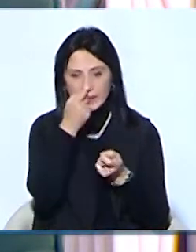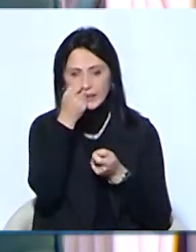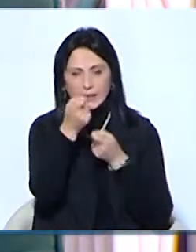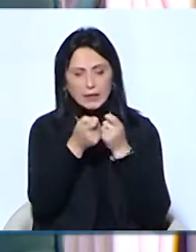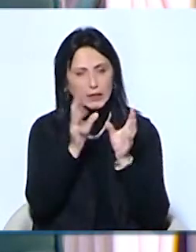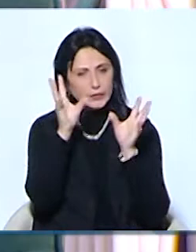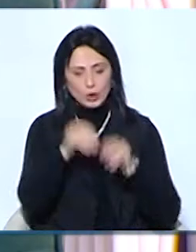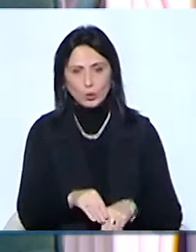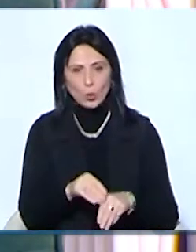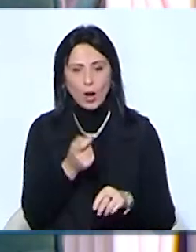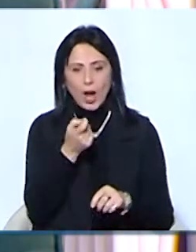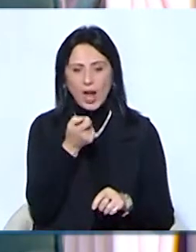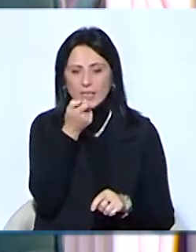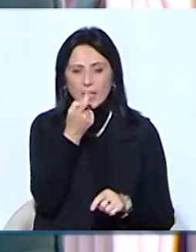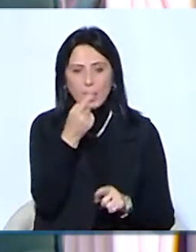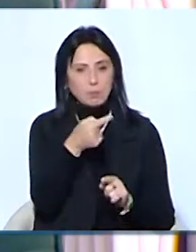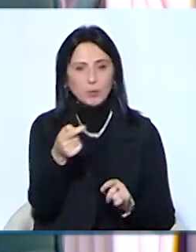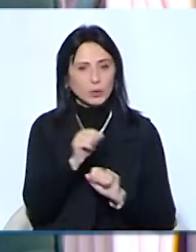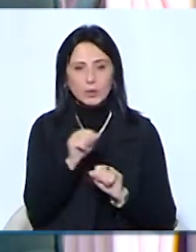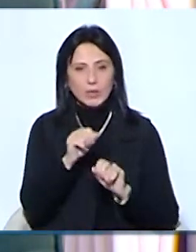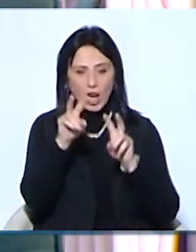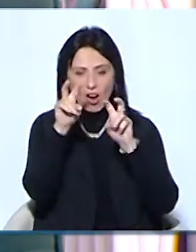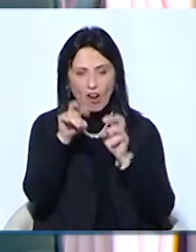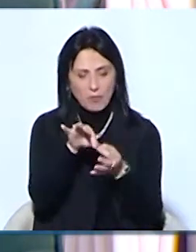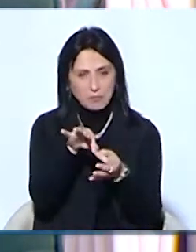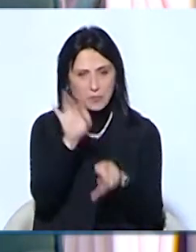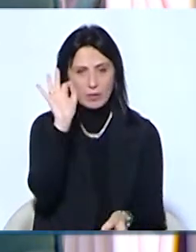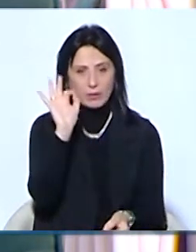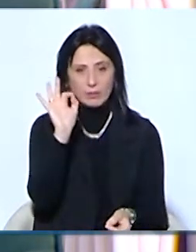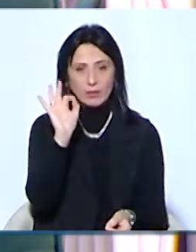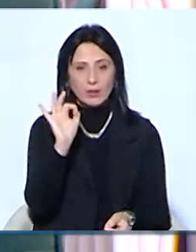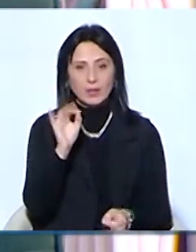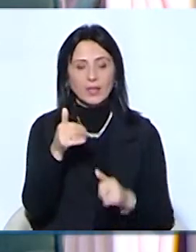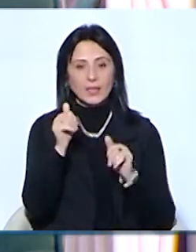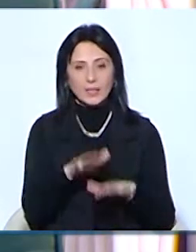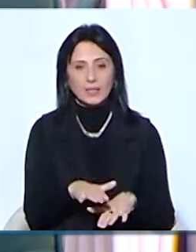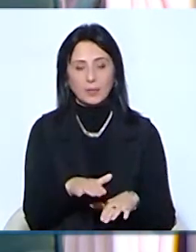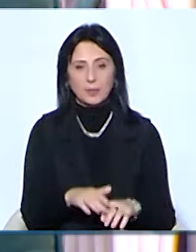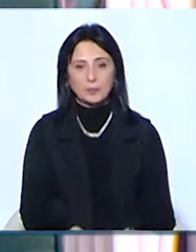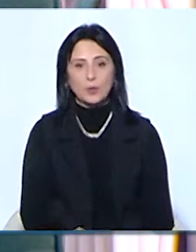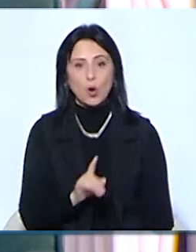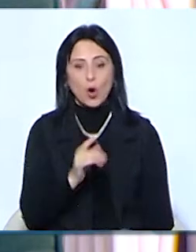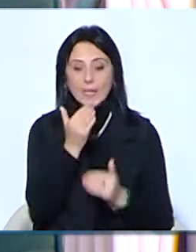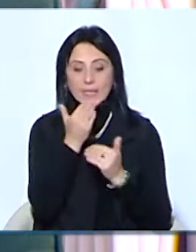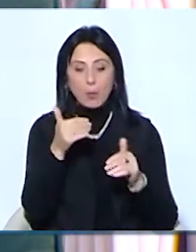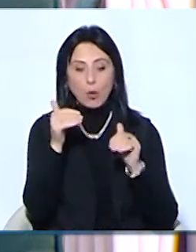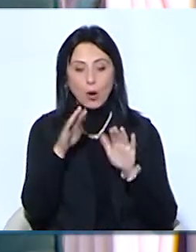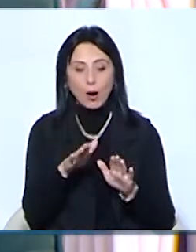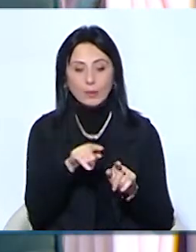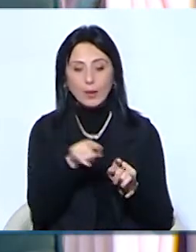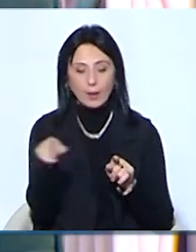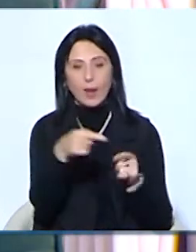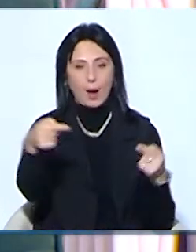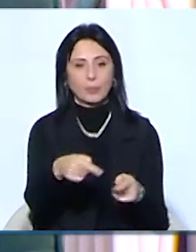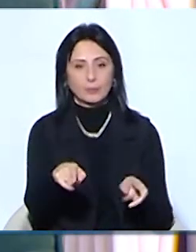ნიუანსი, რაც კვლევების შემდეგ დგინდება, რომ საბოლოო გადაწყვეტილება